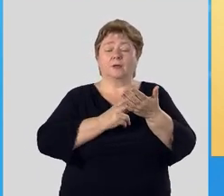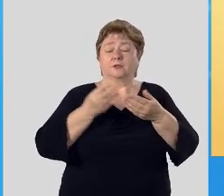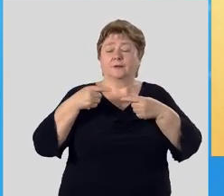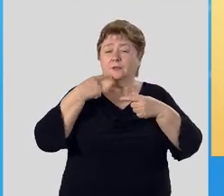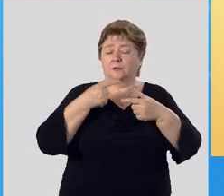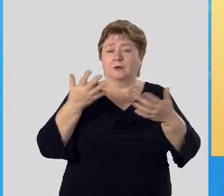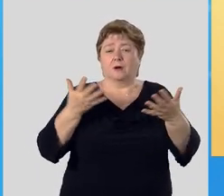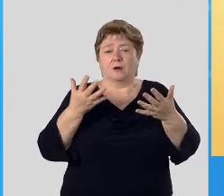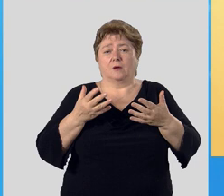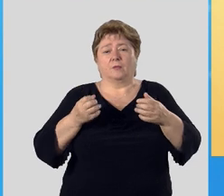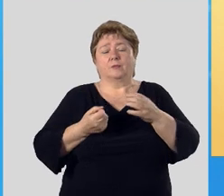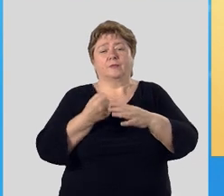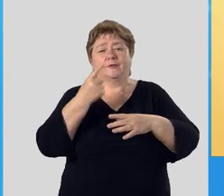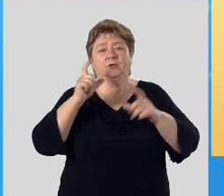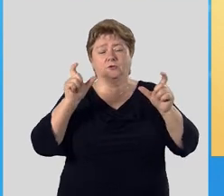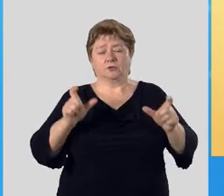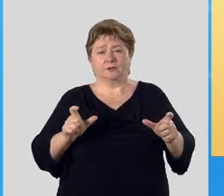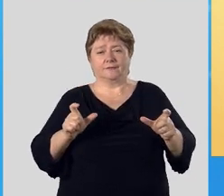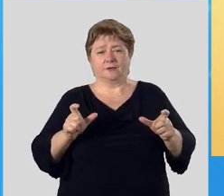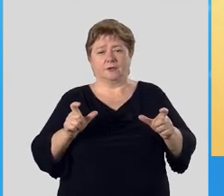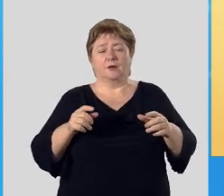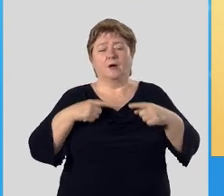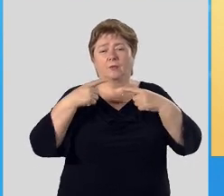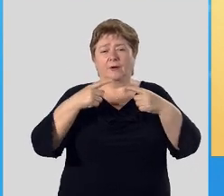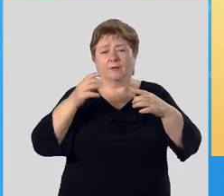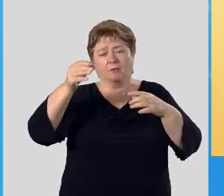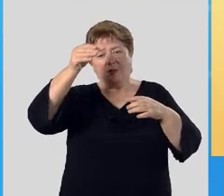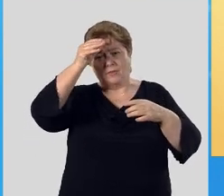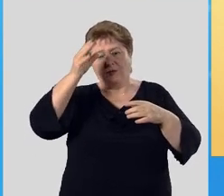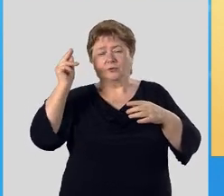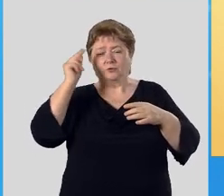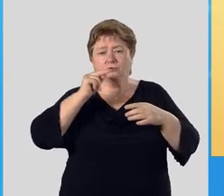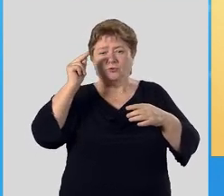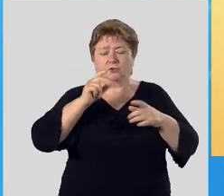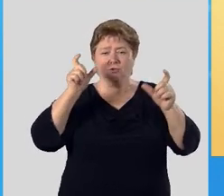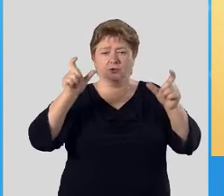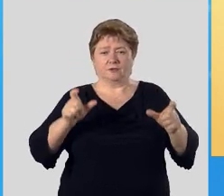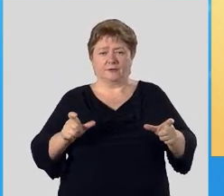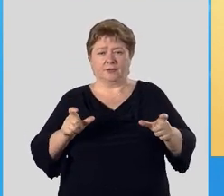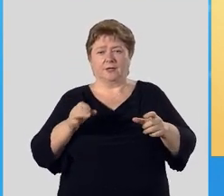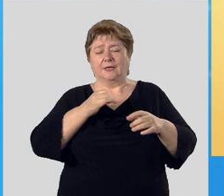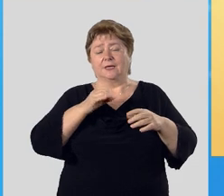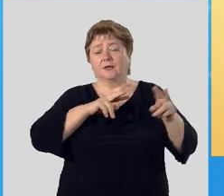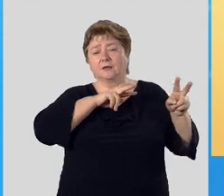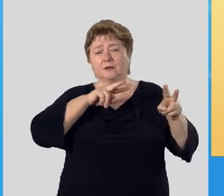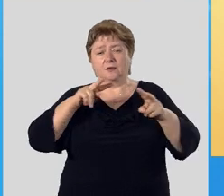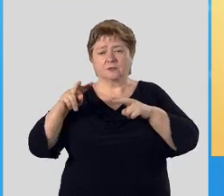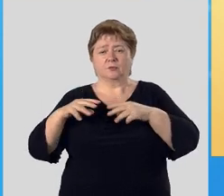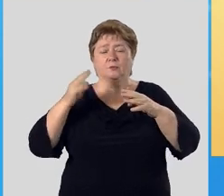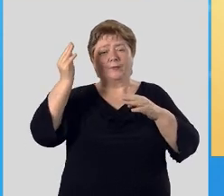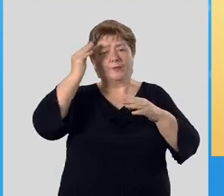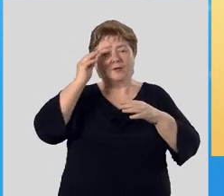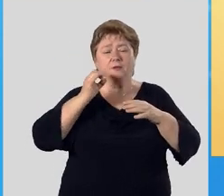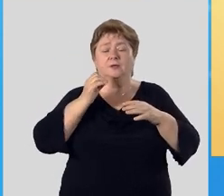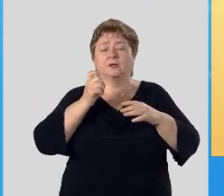животного происхождения человека поговорим о науках изучающих человека и рассмотрим методы